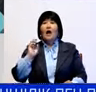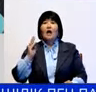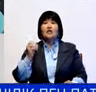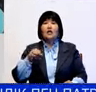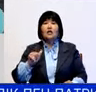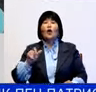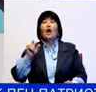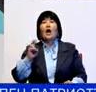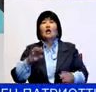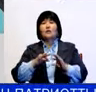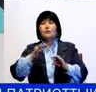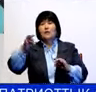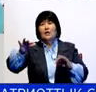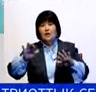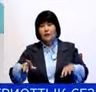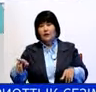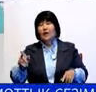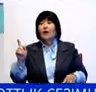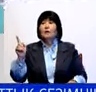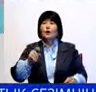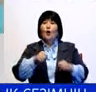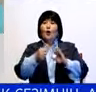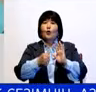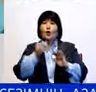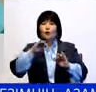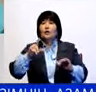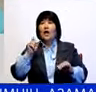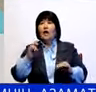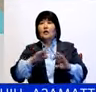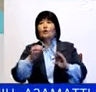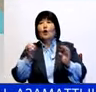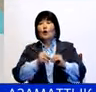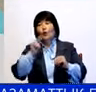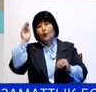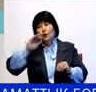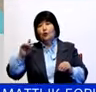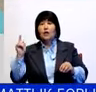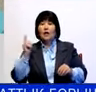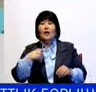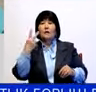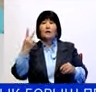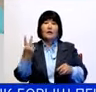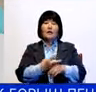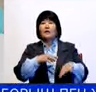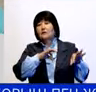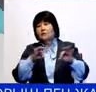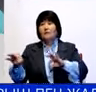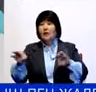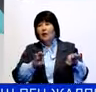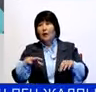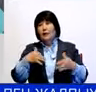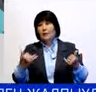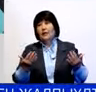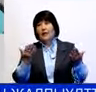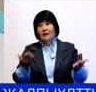елді мекендерінде Ақшатаудан 16 оқушы, Хан елді мекенінен 10 оқушы қатынап, біз екі рейс жасап осылай қиындық туғызатын еді. Енді